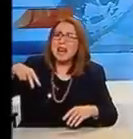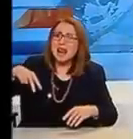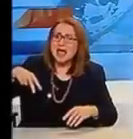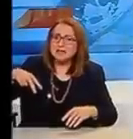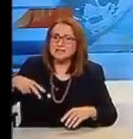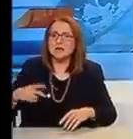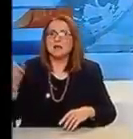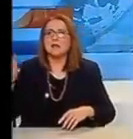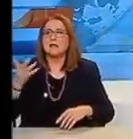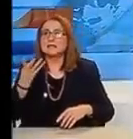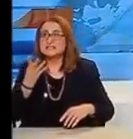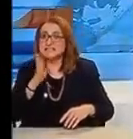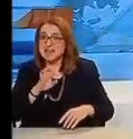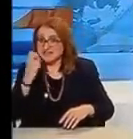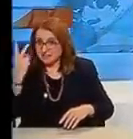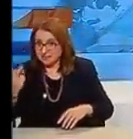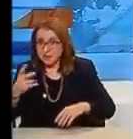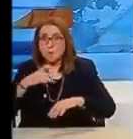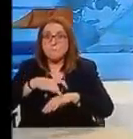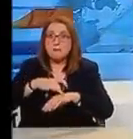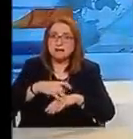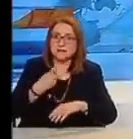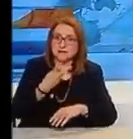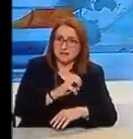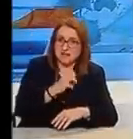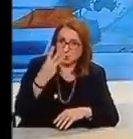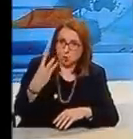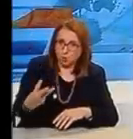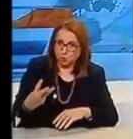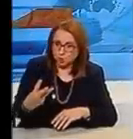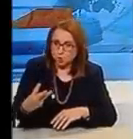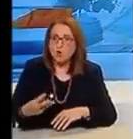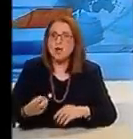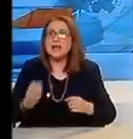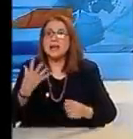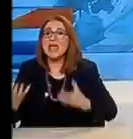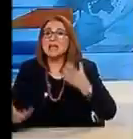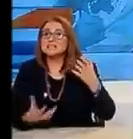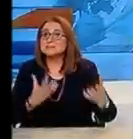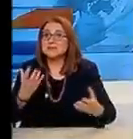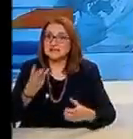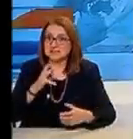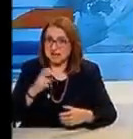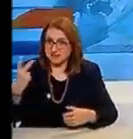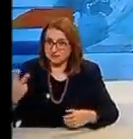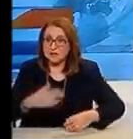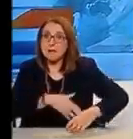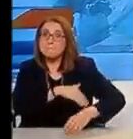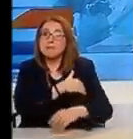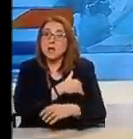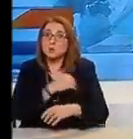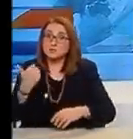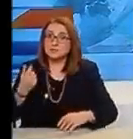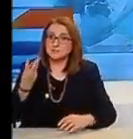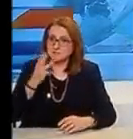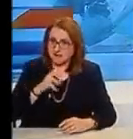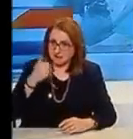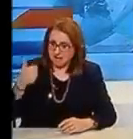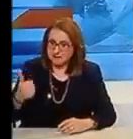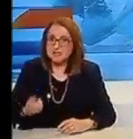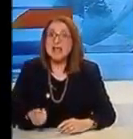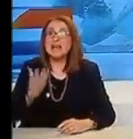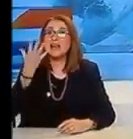με 42, Πατρέων με 38, Νέας Μύρης με 37, Αμαρουσίου 36, Νέας